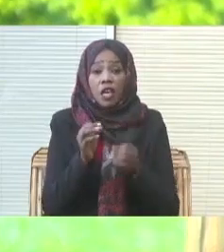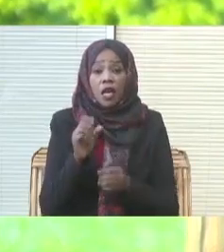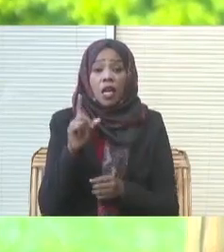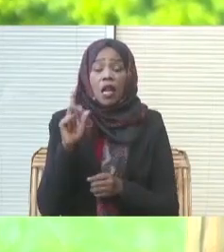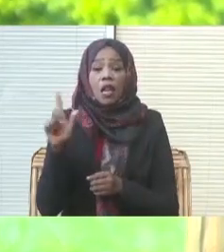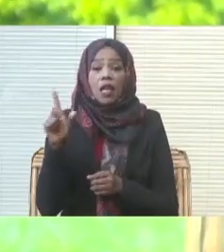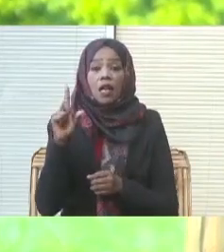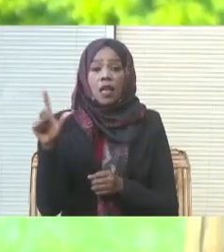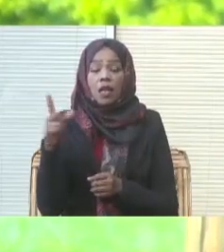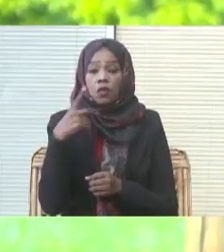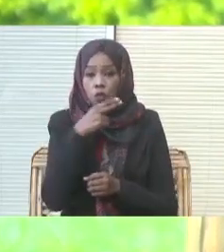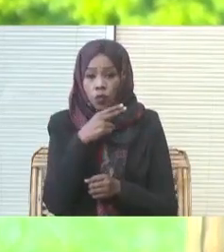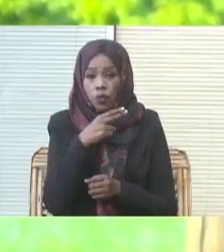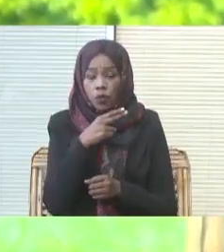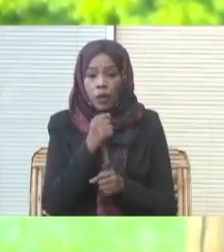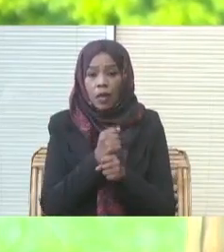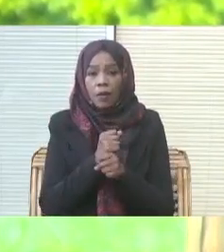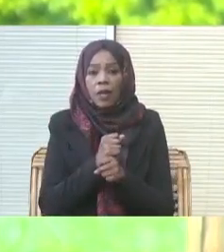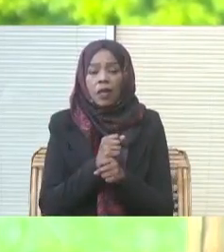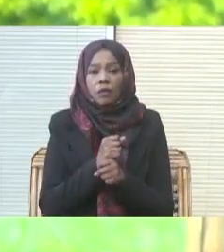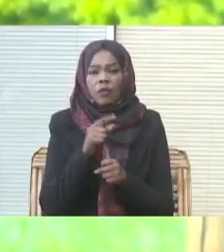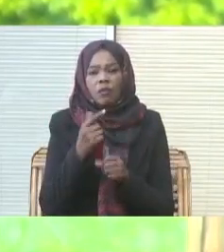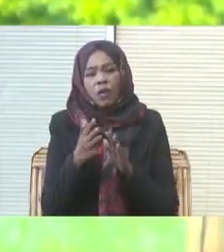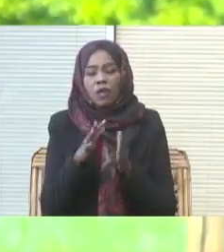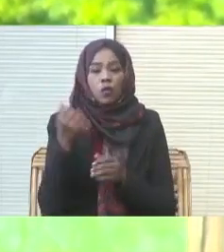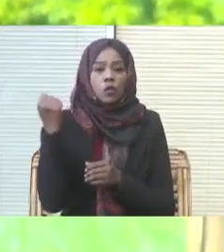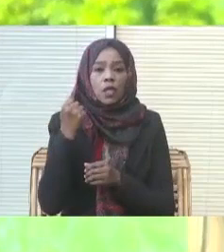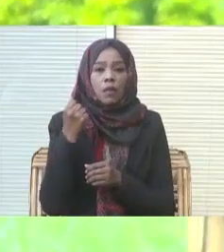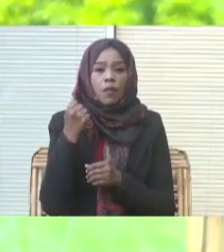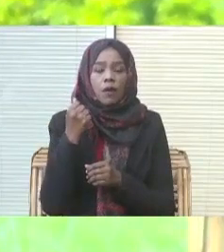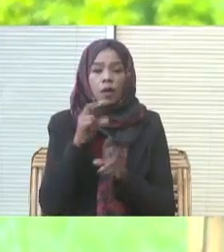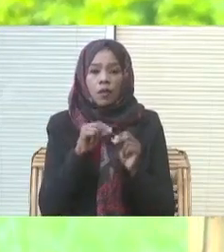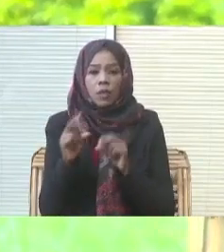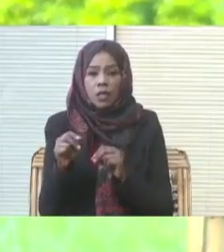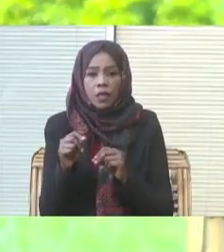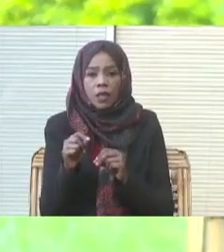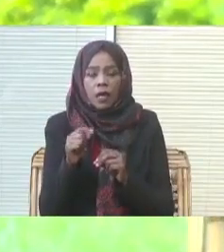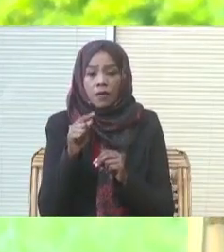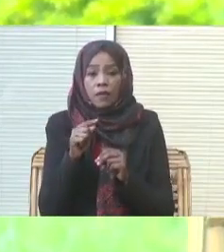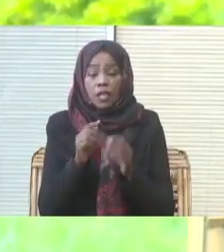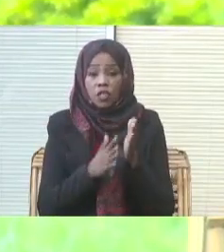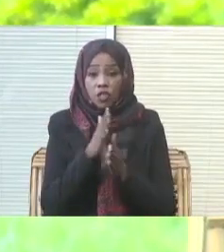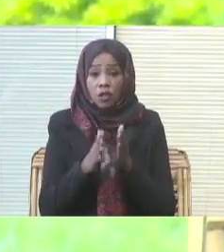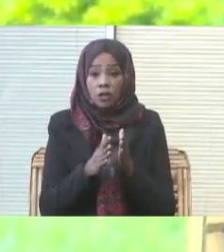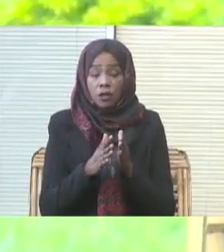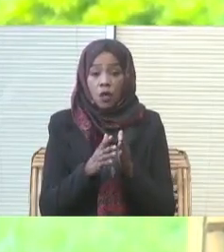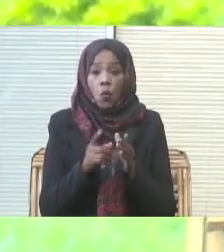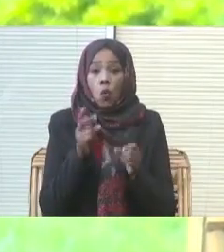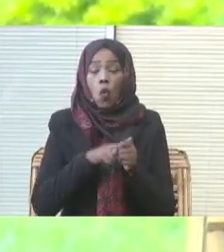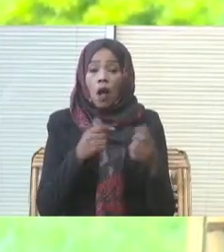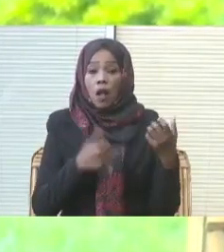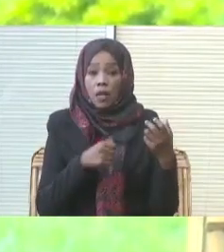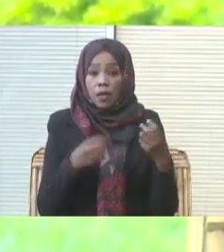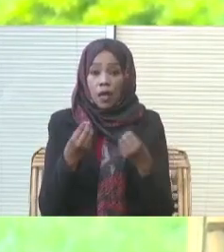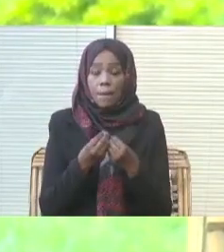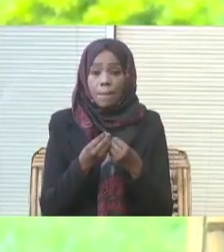المقطع مثلا الكلام اللي يقوله قدام الكاميرا، بس المصعب الوحيدة اللي بتواجهنا ضبط الإيقاع برضو مع